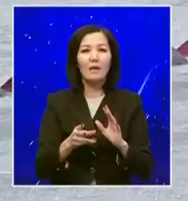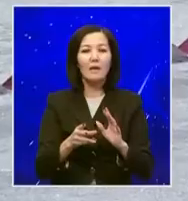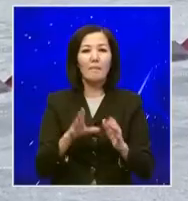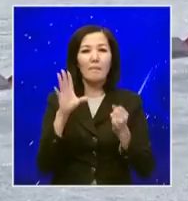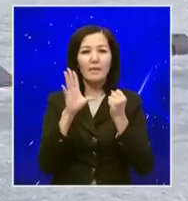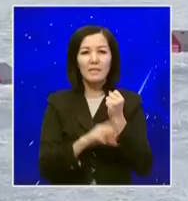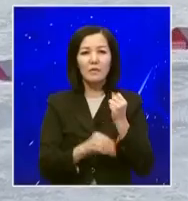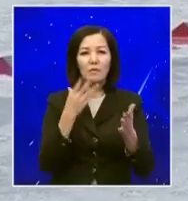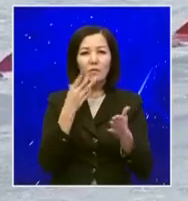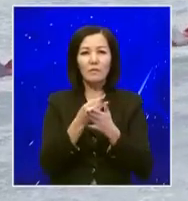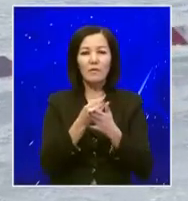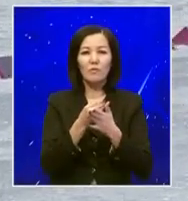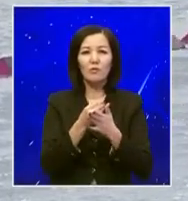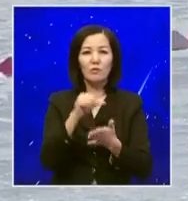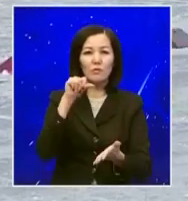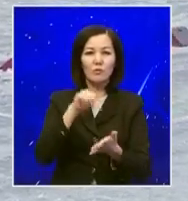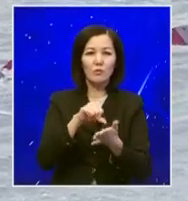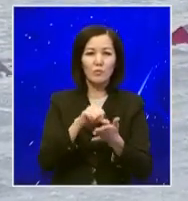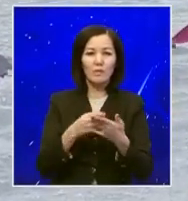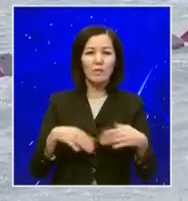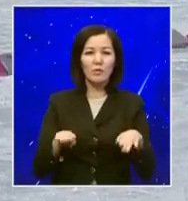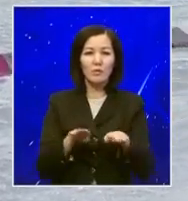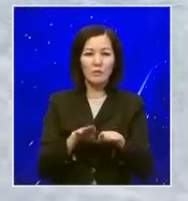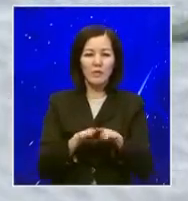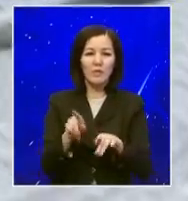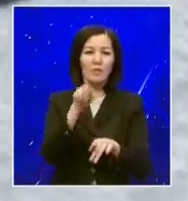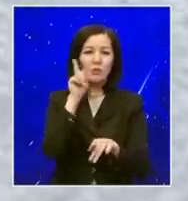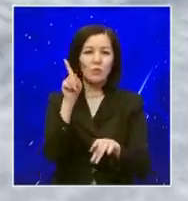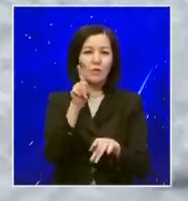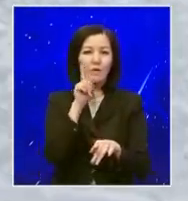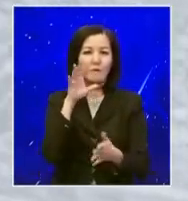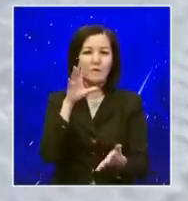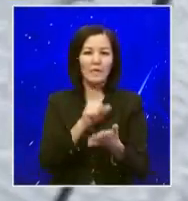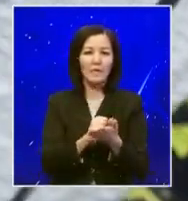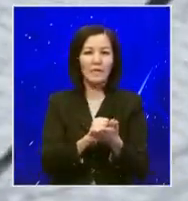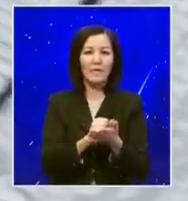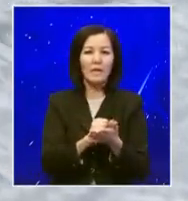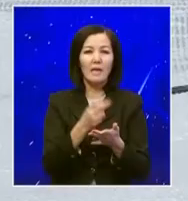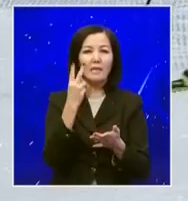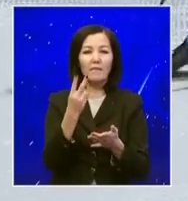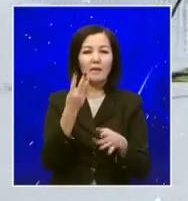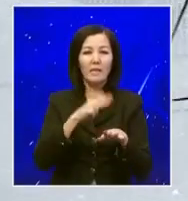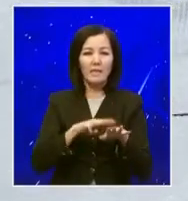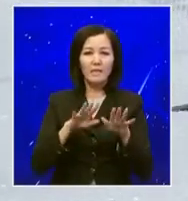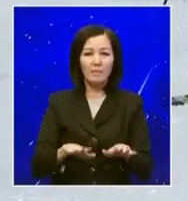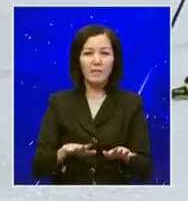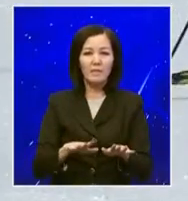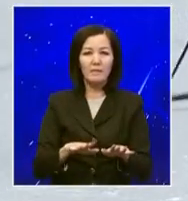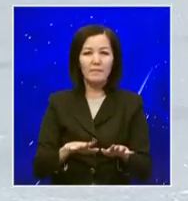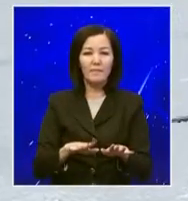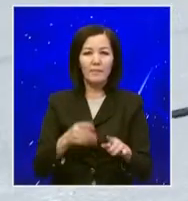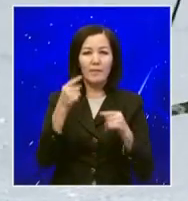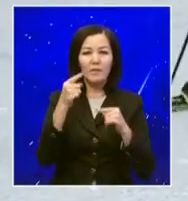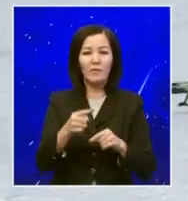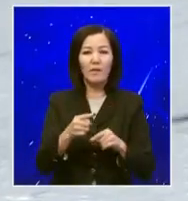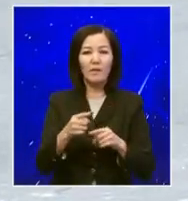Милана Гениева. Последняя, в свою очередь, выступала также среди юниоров. Она заняла два третьих места в